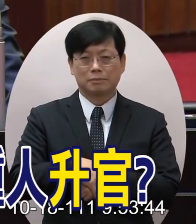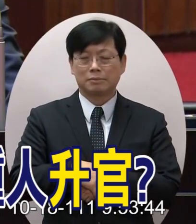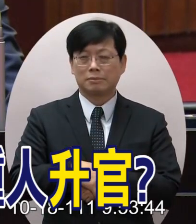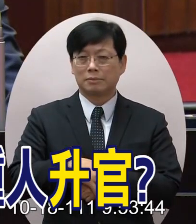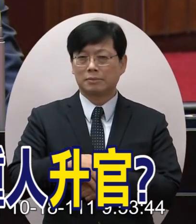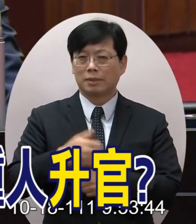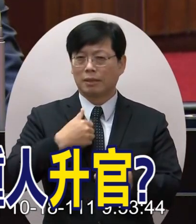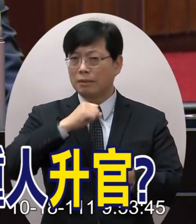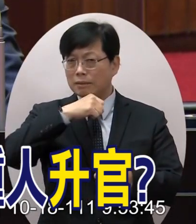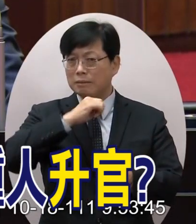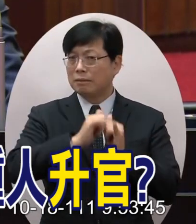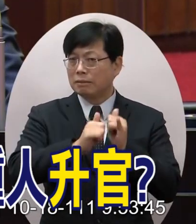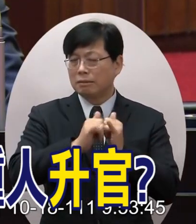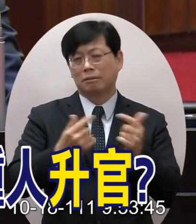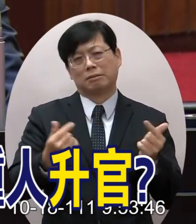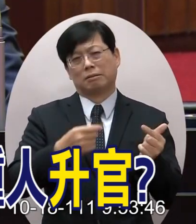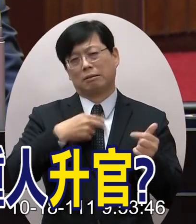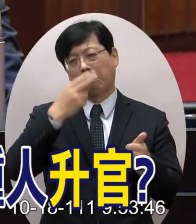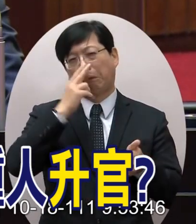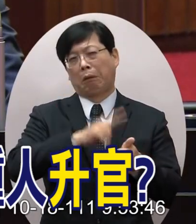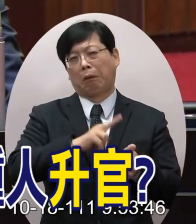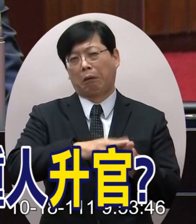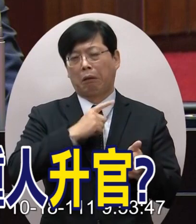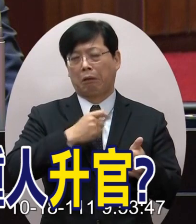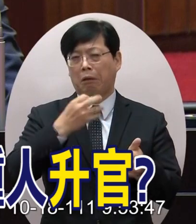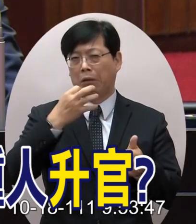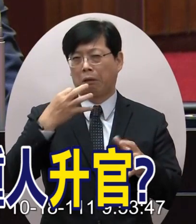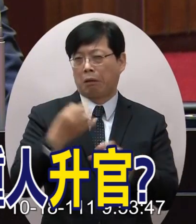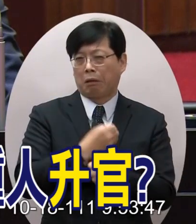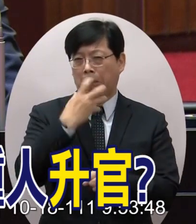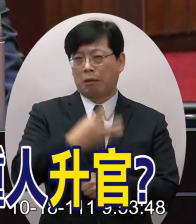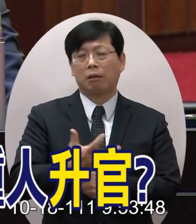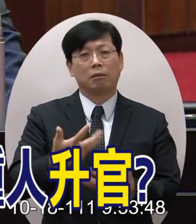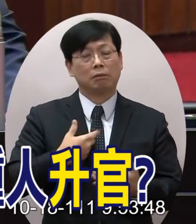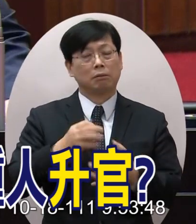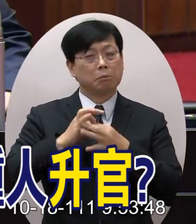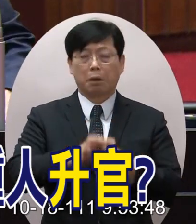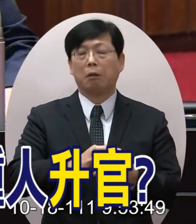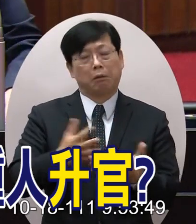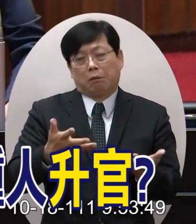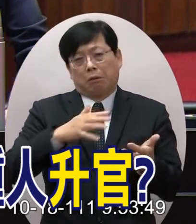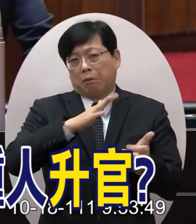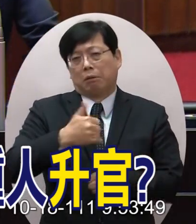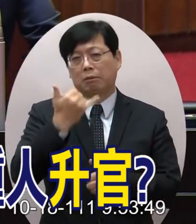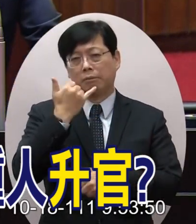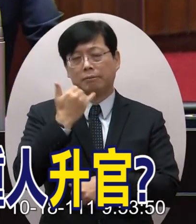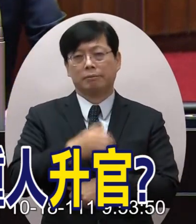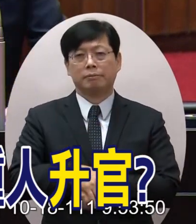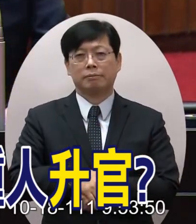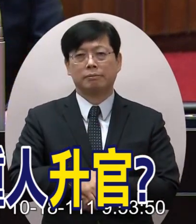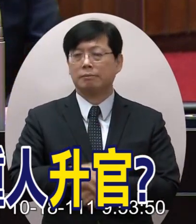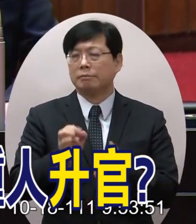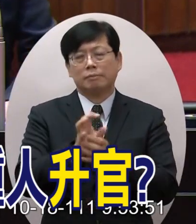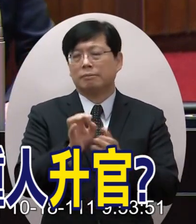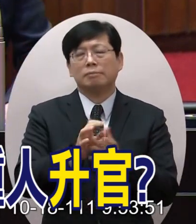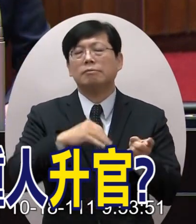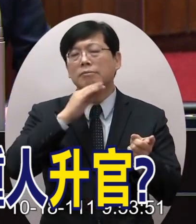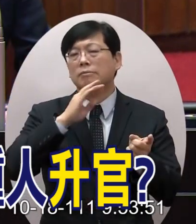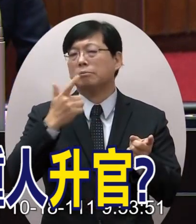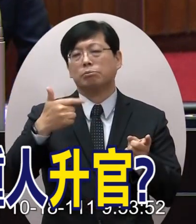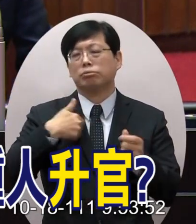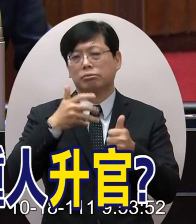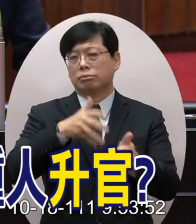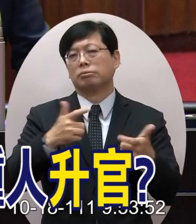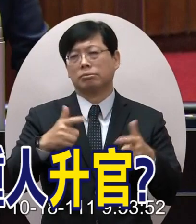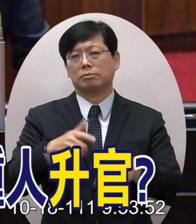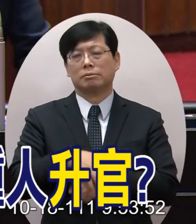台湾的人民当成被割韭菜的这样人，你还是要继续用，没关系，这个是你的决定。 这个有他的道理，有他的